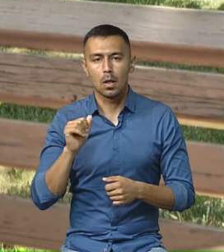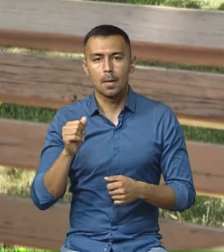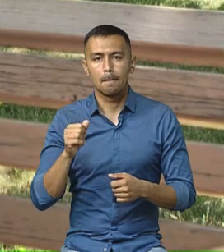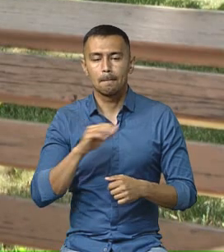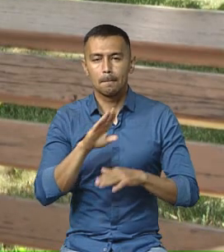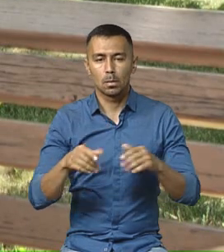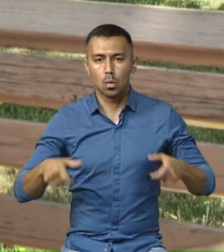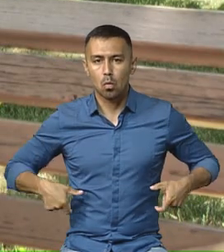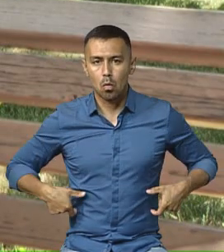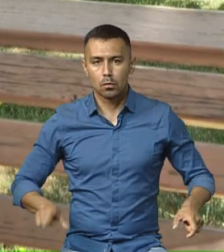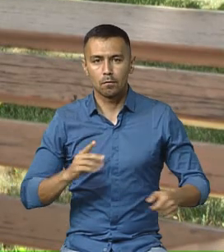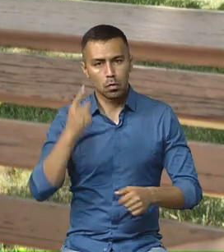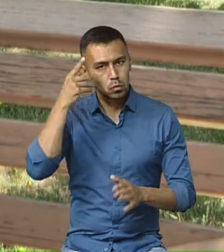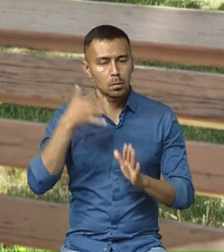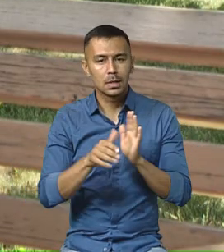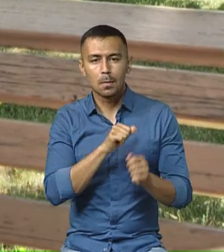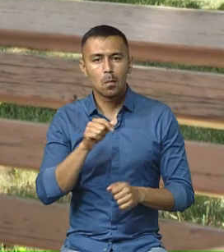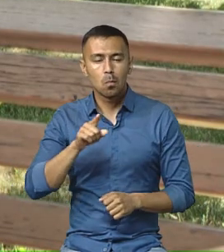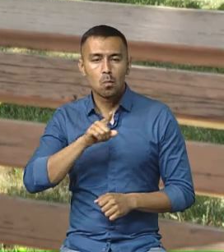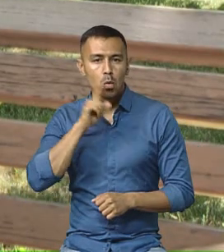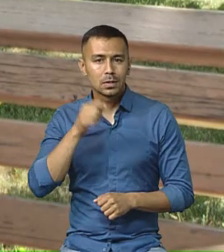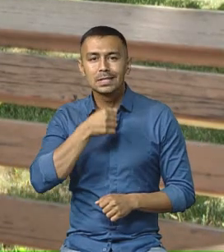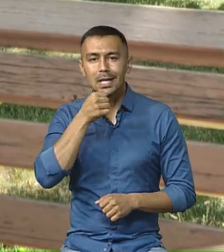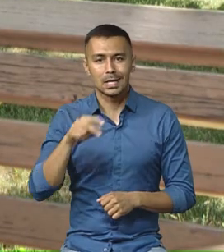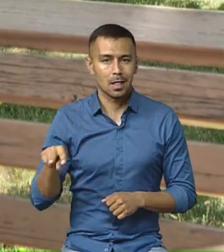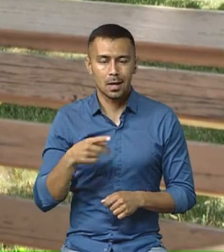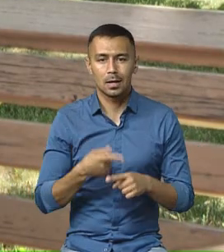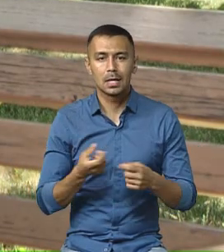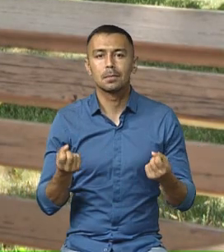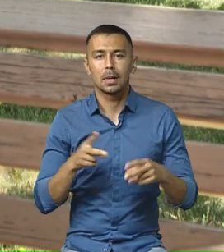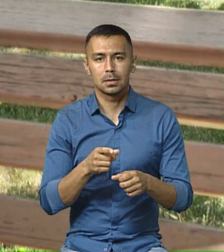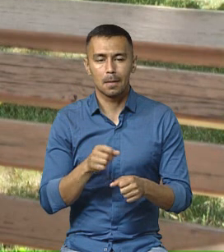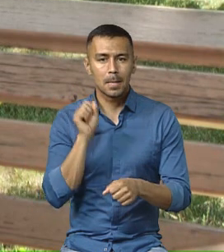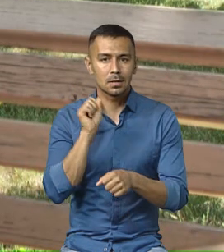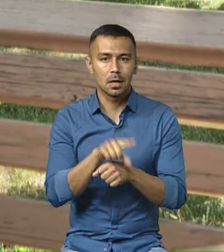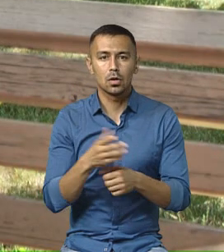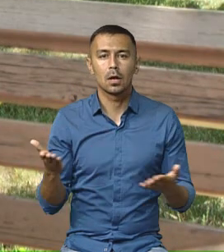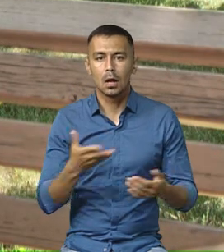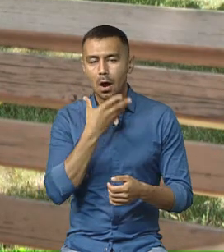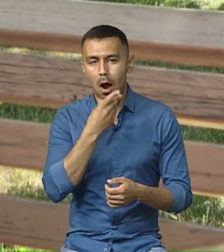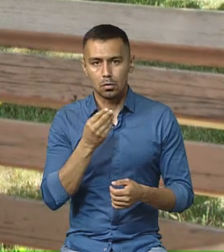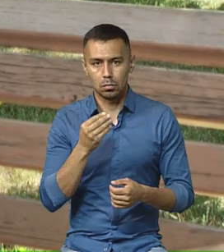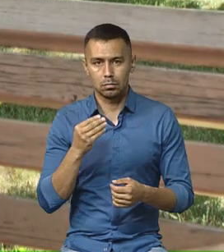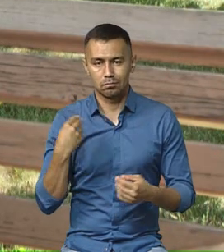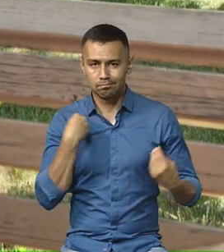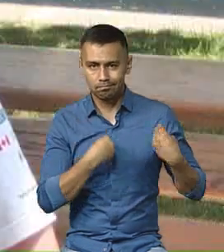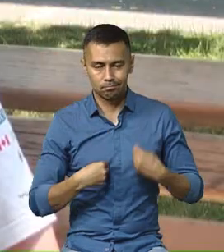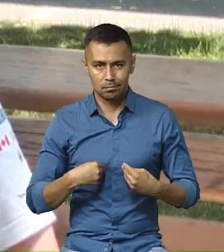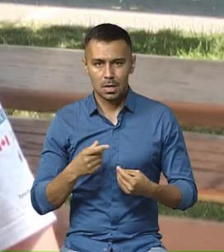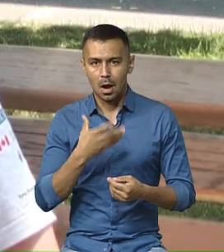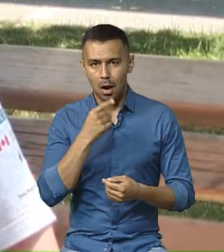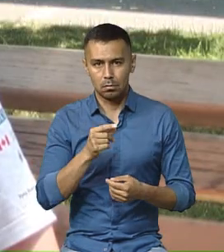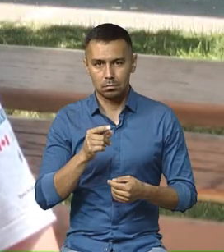полковника, щоб ви розуміли, самий молодший старший лейтенант, і це спецпризначенці, які гарно екіпіровані, гарно